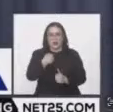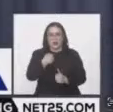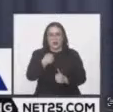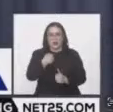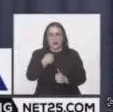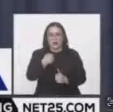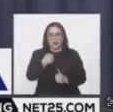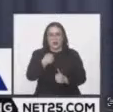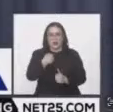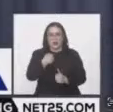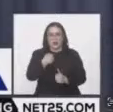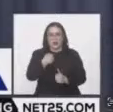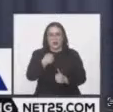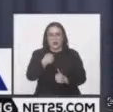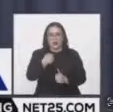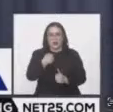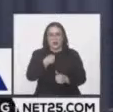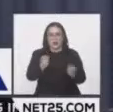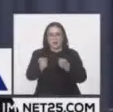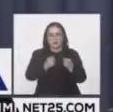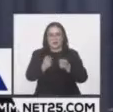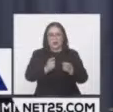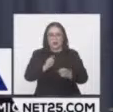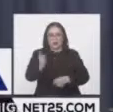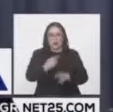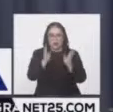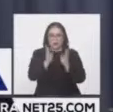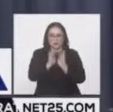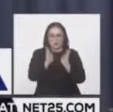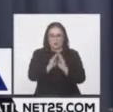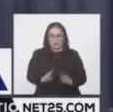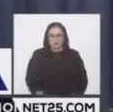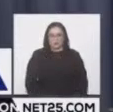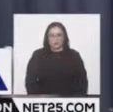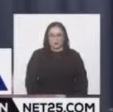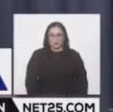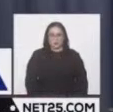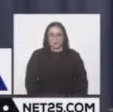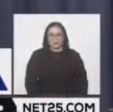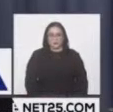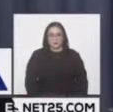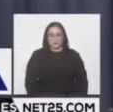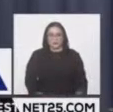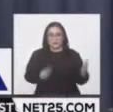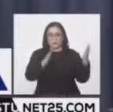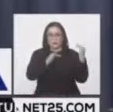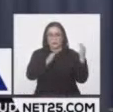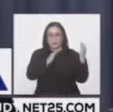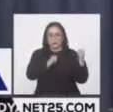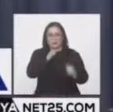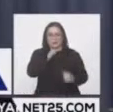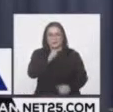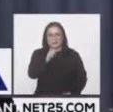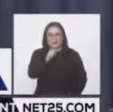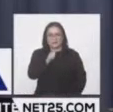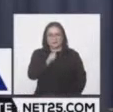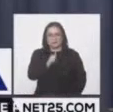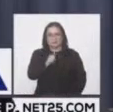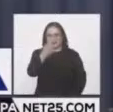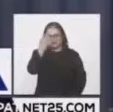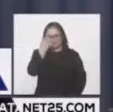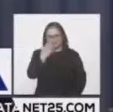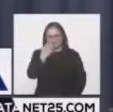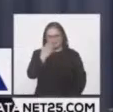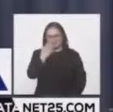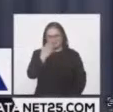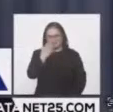on Are you kidding me ah sana Hwag ka magtampo kaagad Hwag ka